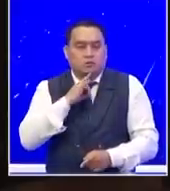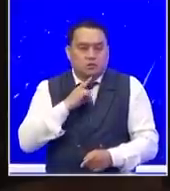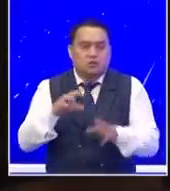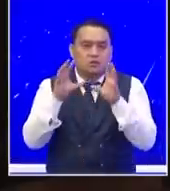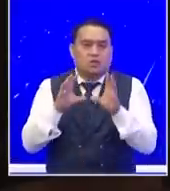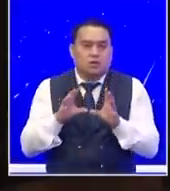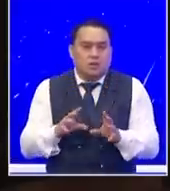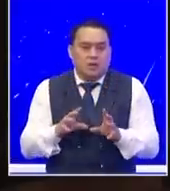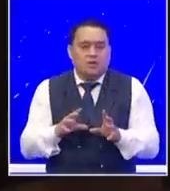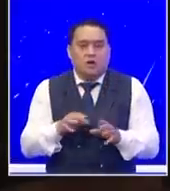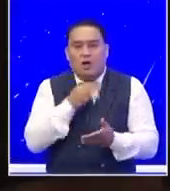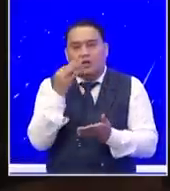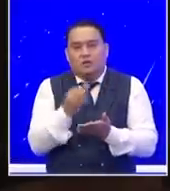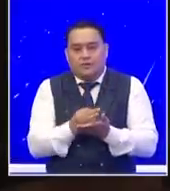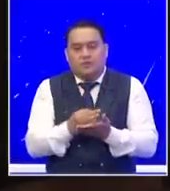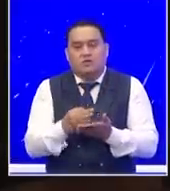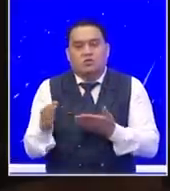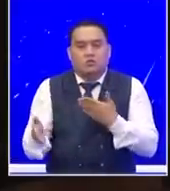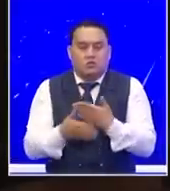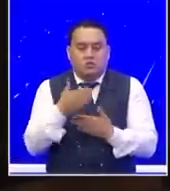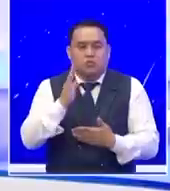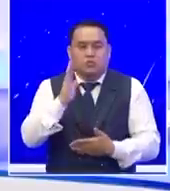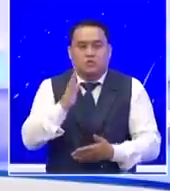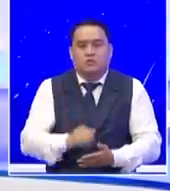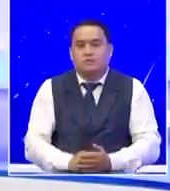заңнамасына сәйкес жауапкершілікке тартылады.